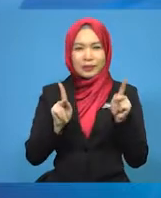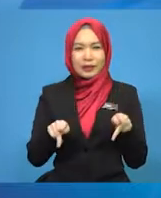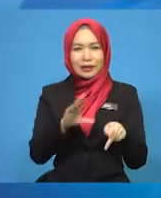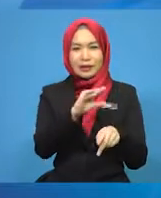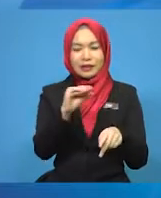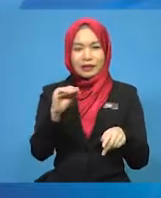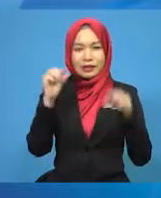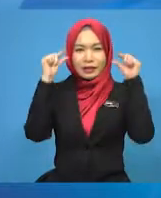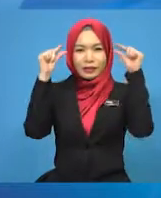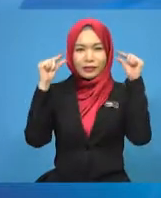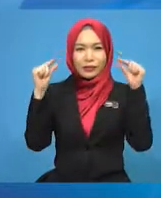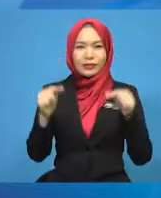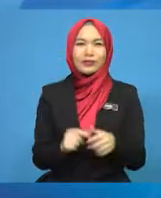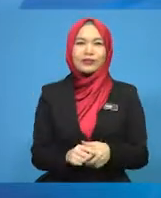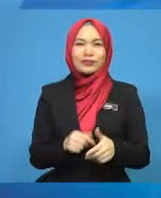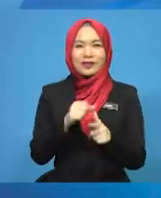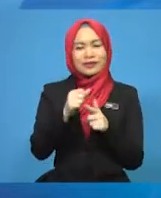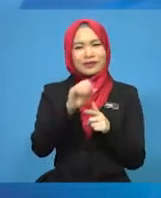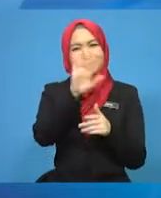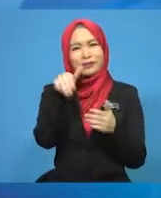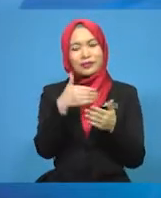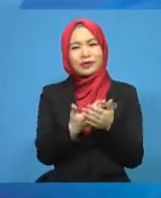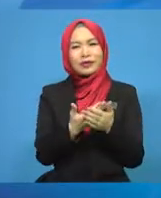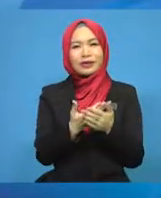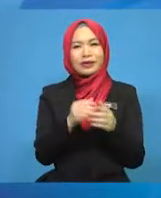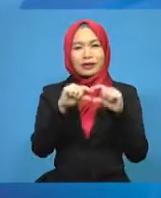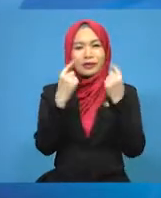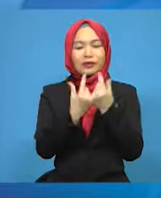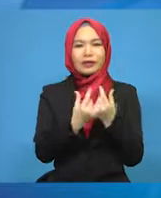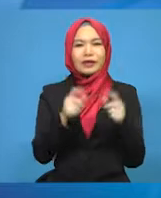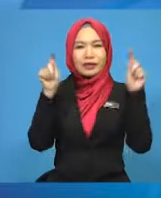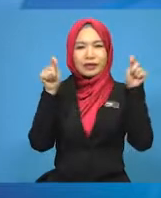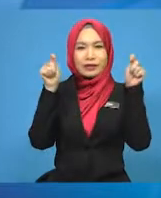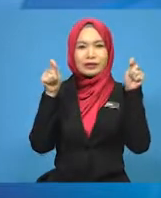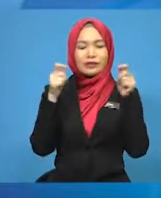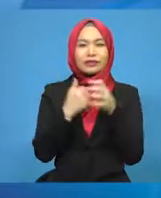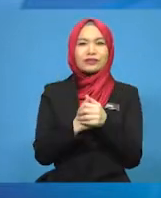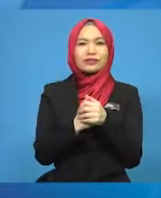guru-guru ataupun untuk semua golongan lah. Okey, ianya adalah satu tajuk